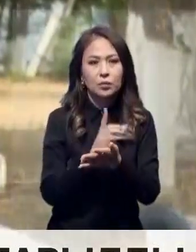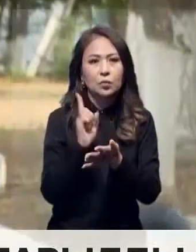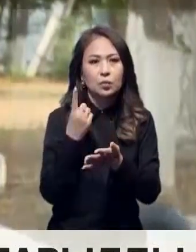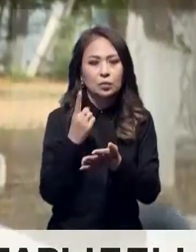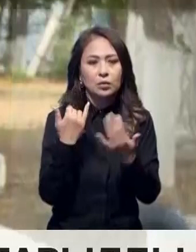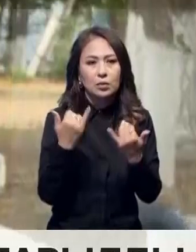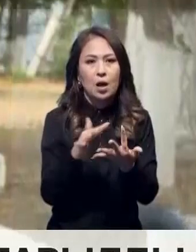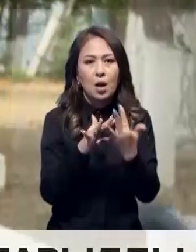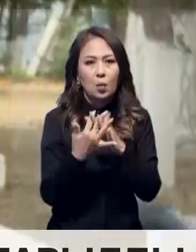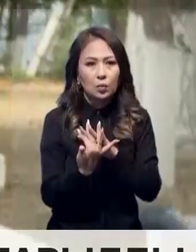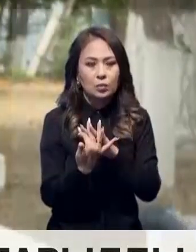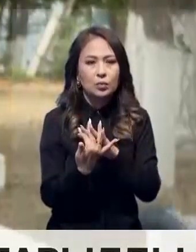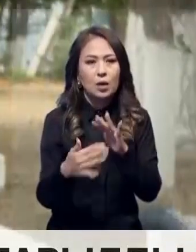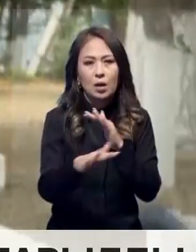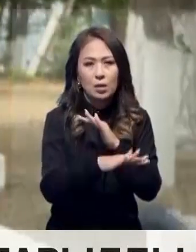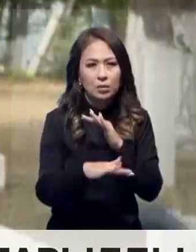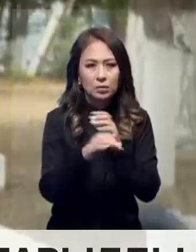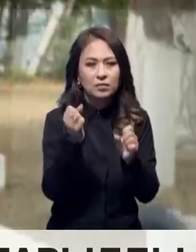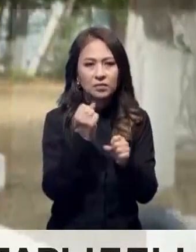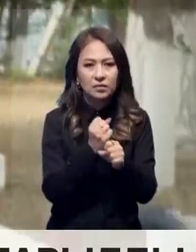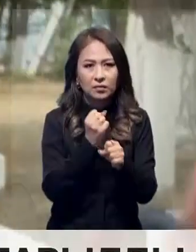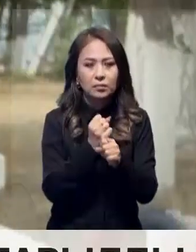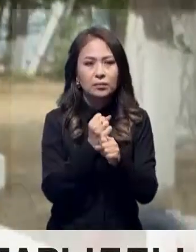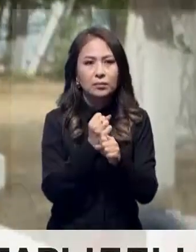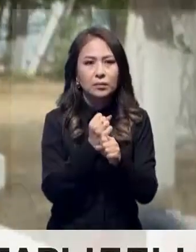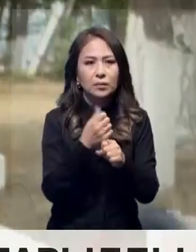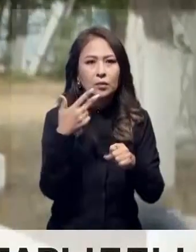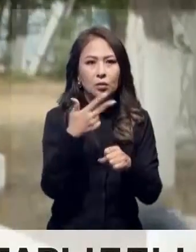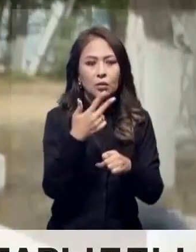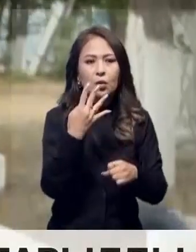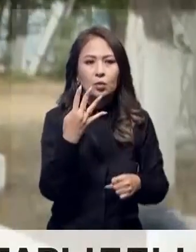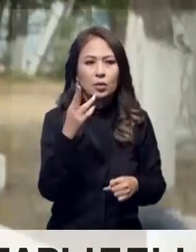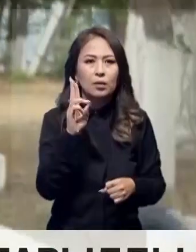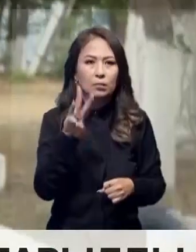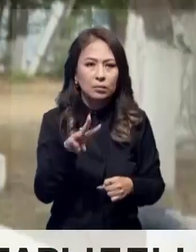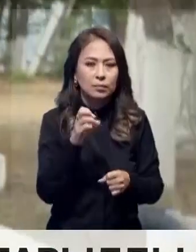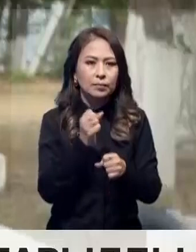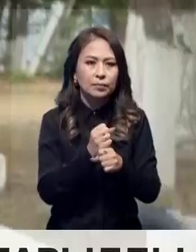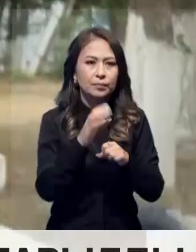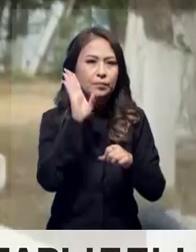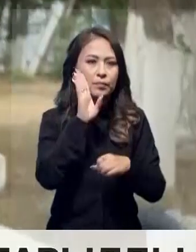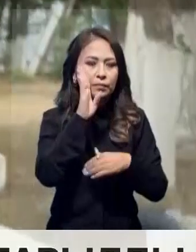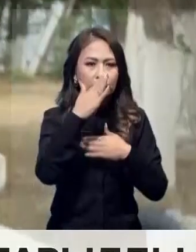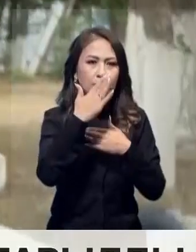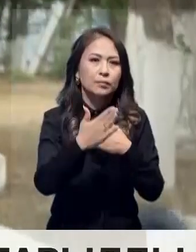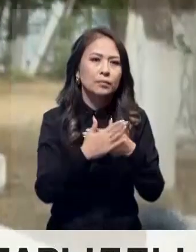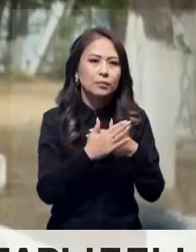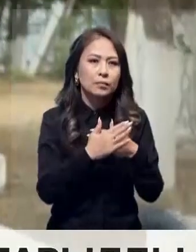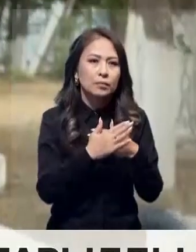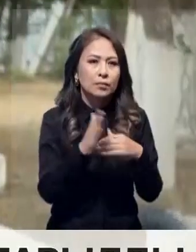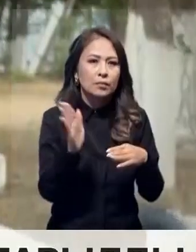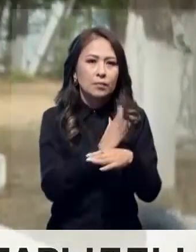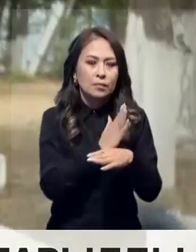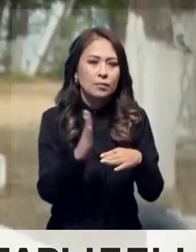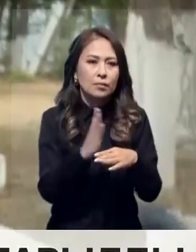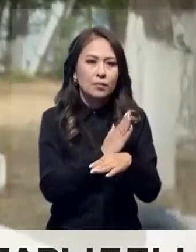мынау ауылдың айналасындағы ауылдың қашықтығы 3-4 километр жерге, мына суға жақын жерлердің көпшілігін жеке